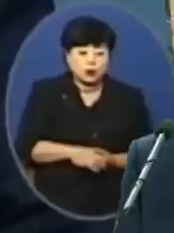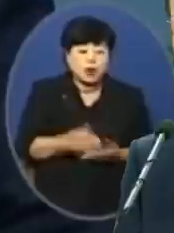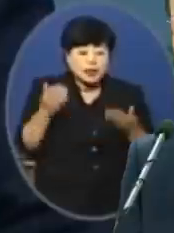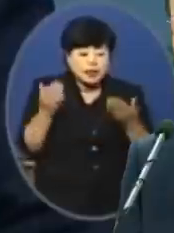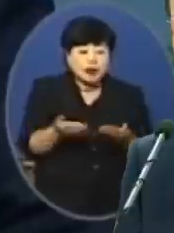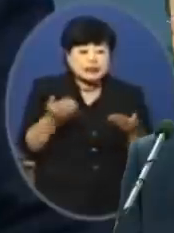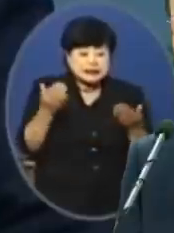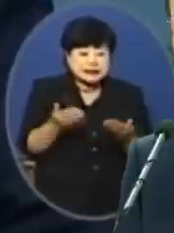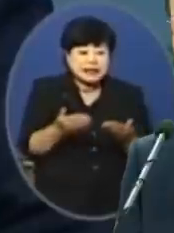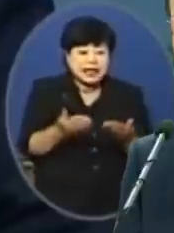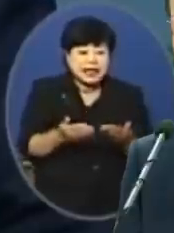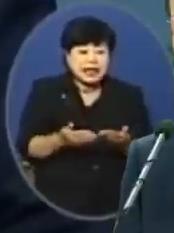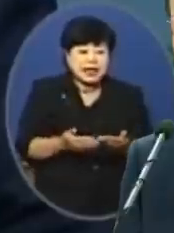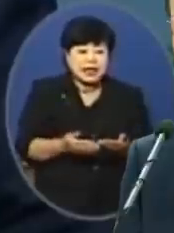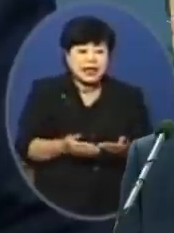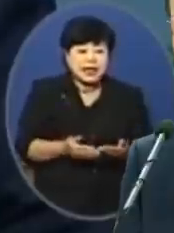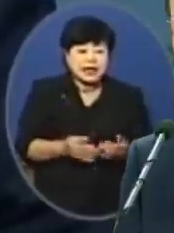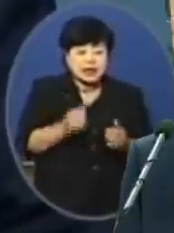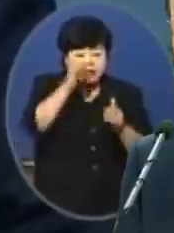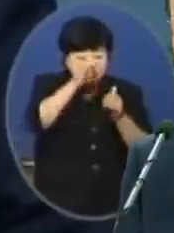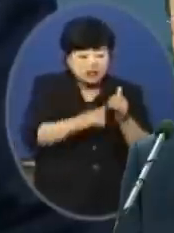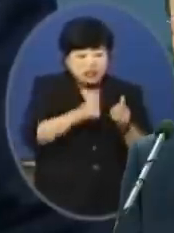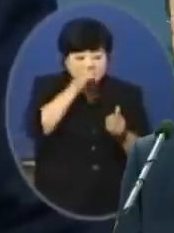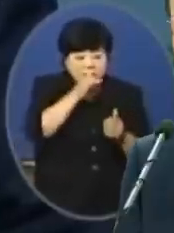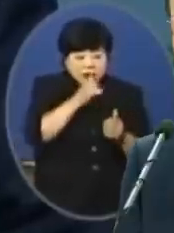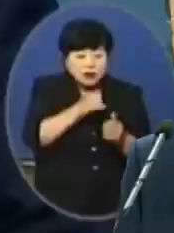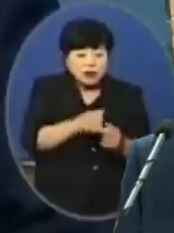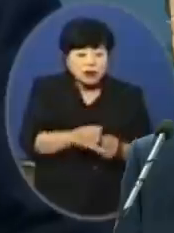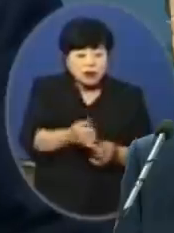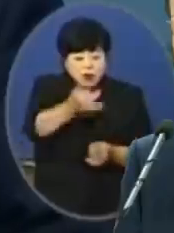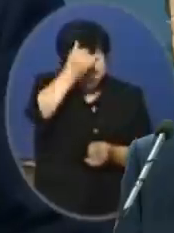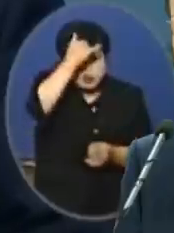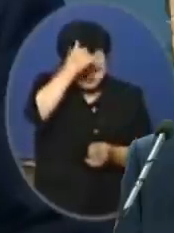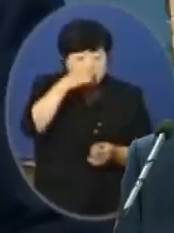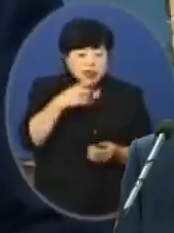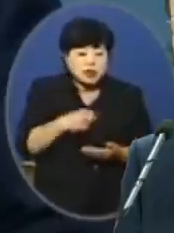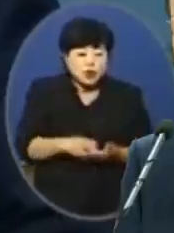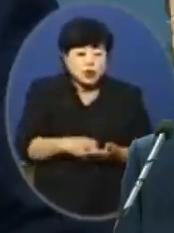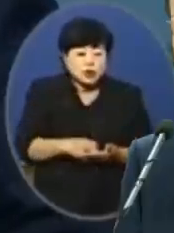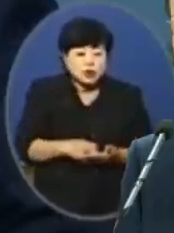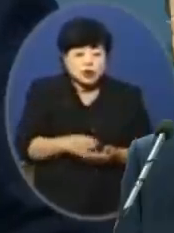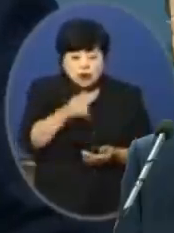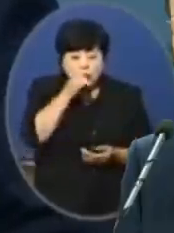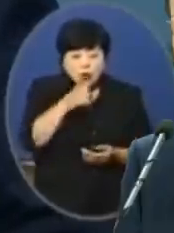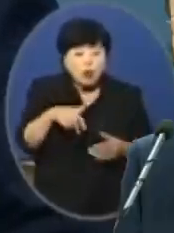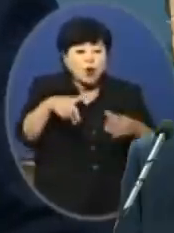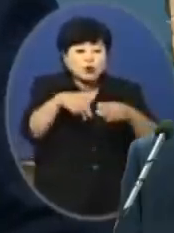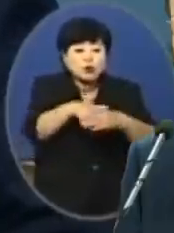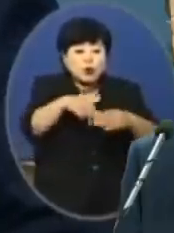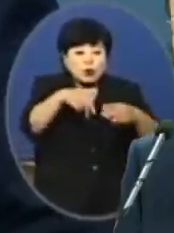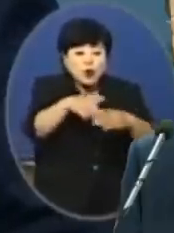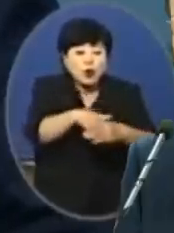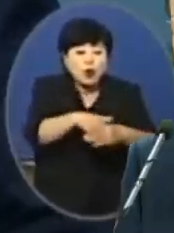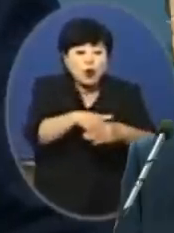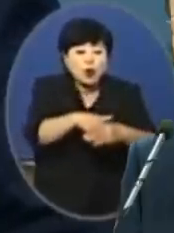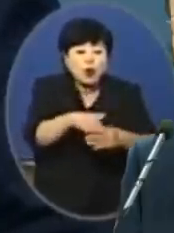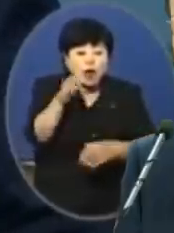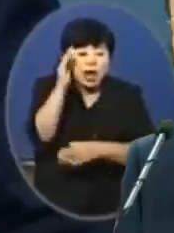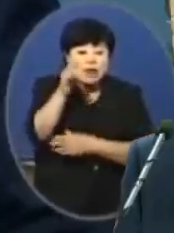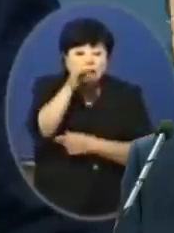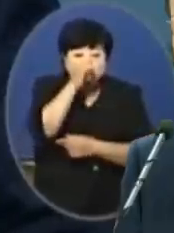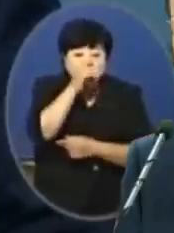역사 스토리만 있고 윤리와 교육 강연만 있고 종교적인 강연이